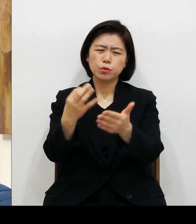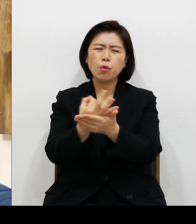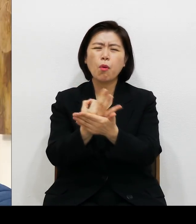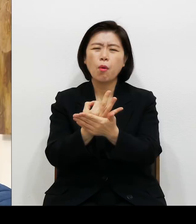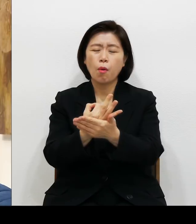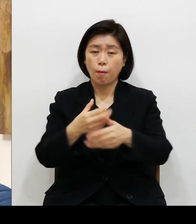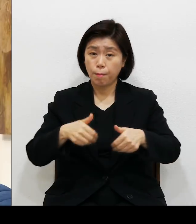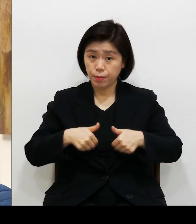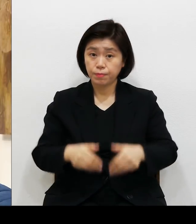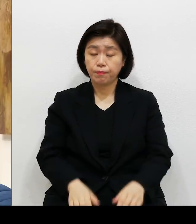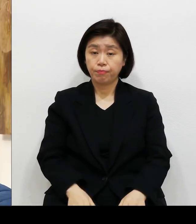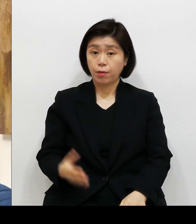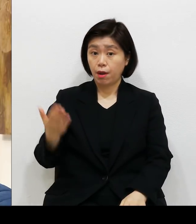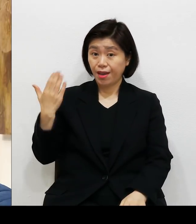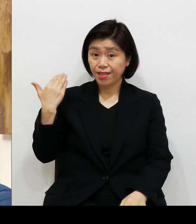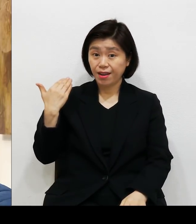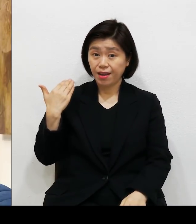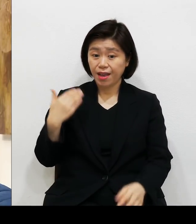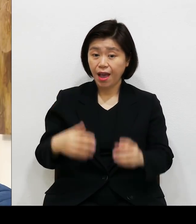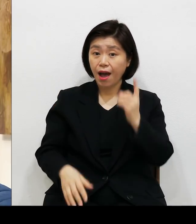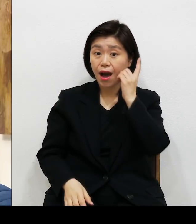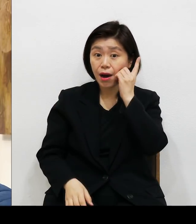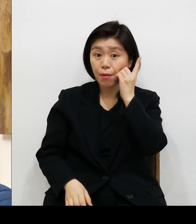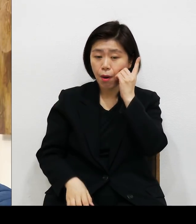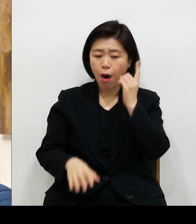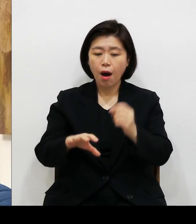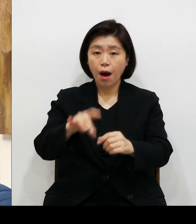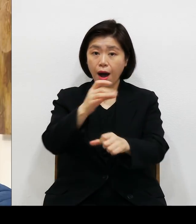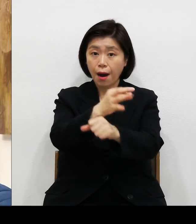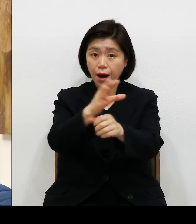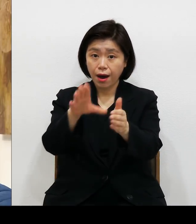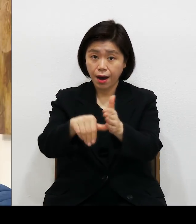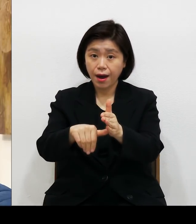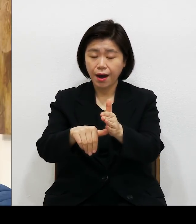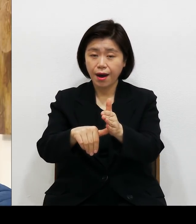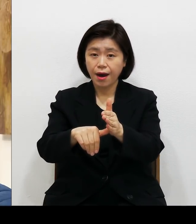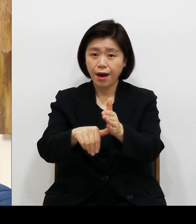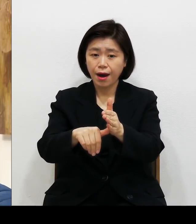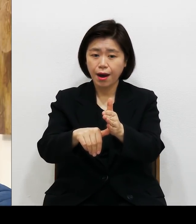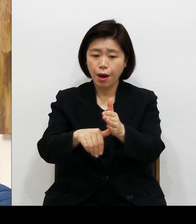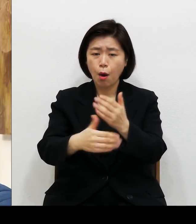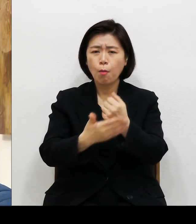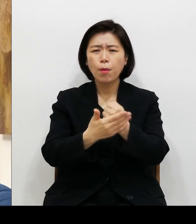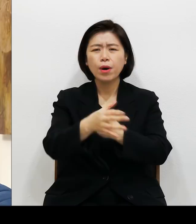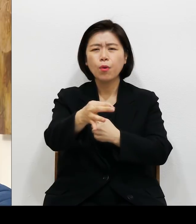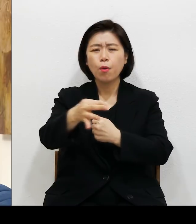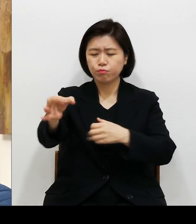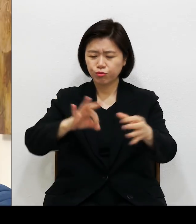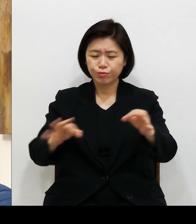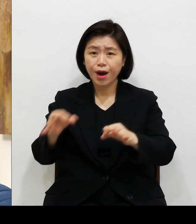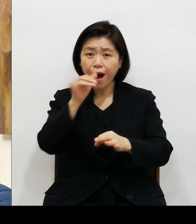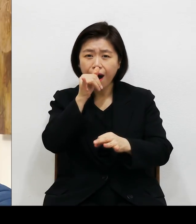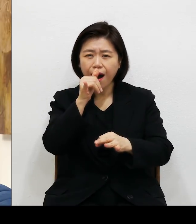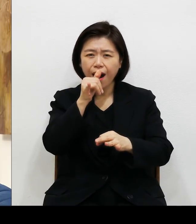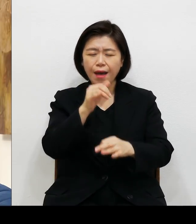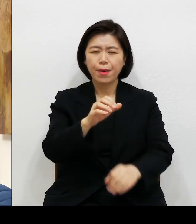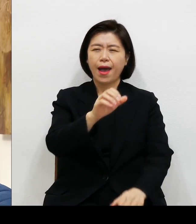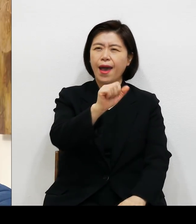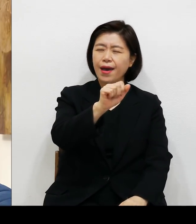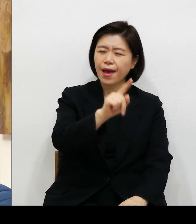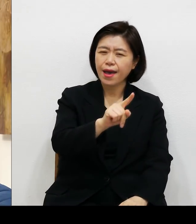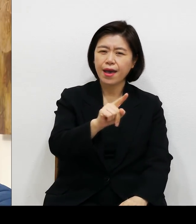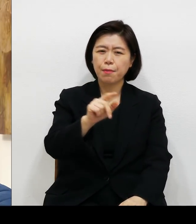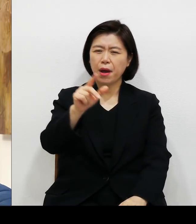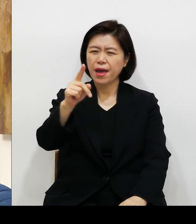핸드폰을 개통하면은 지원금을 주던 시절이었어요. 그랬죠. 네, 지원금으로. 맞아요. 핸드폰 3사를 다 개통해서 다 지원금을 갖고 예.